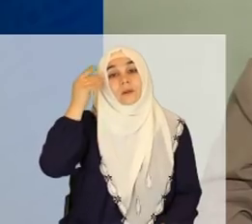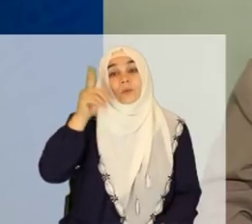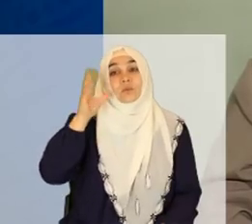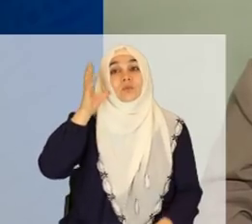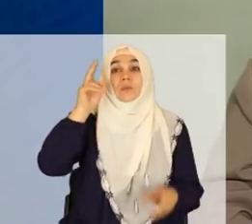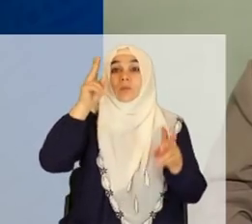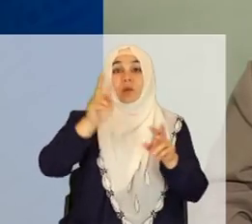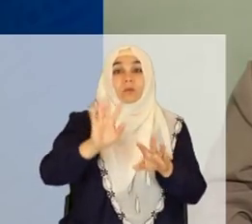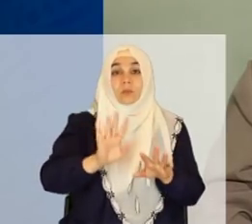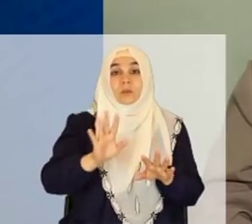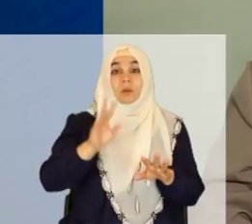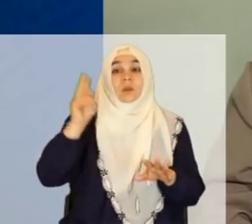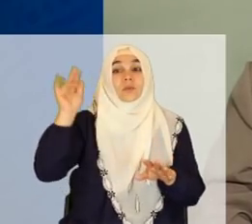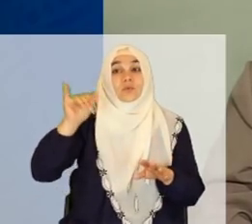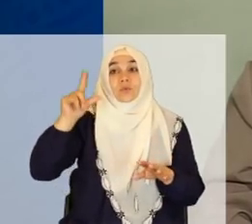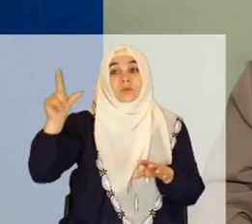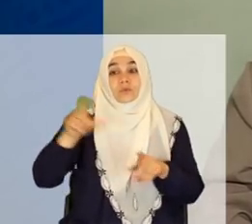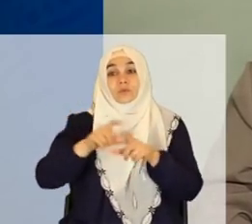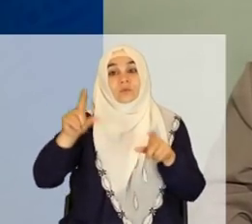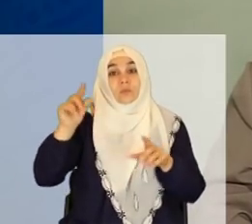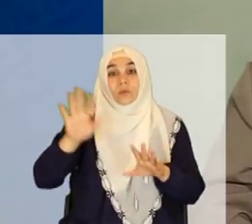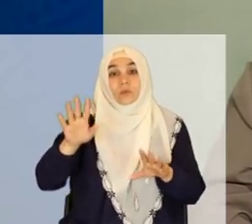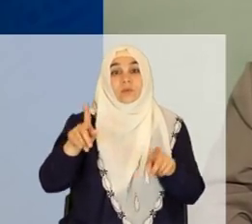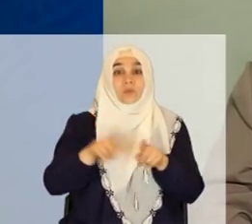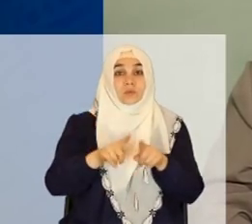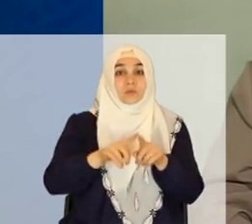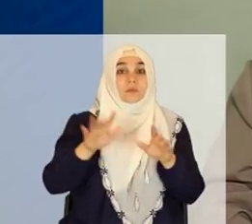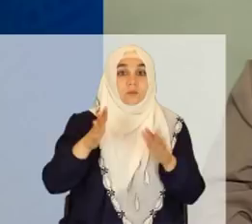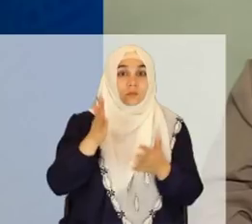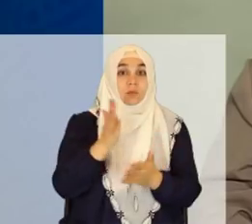jumaga kelmaydi-yu, o'qishni ham o'qimay yuribdi degan holatlar bor.